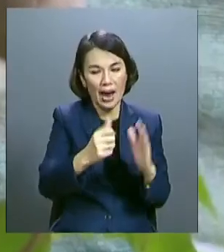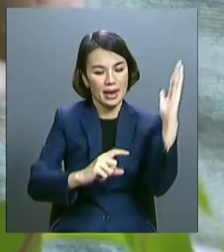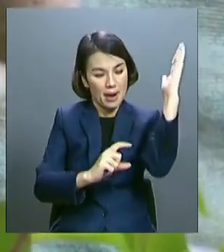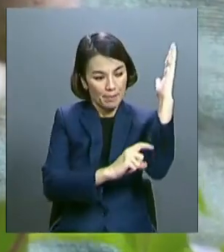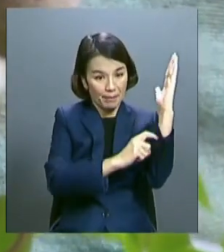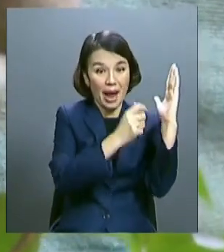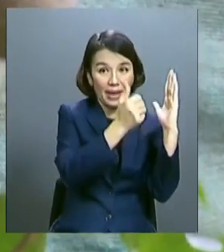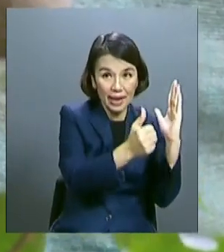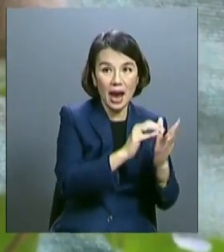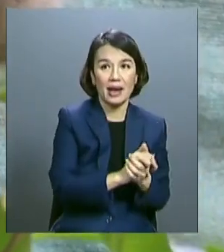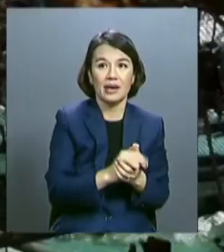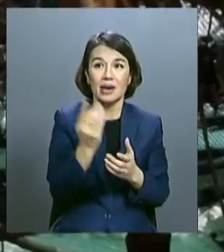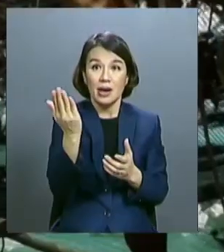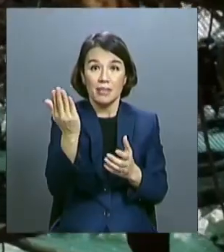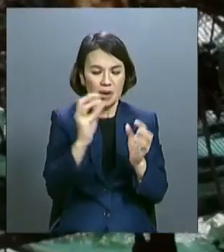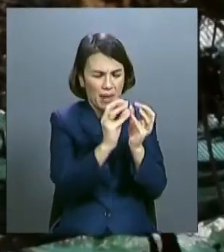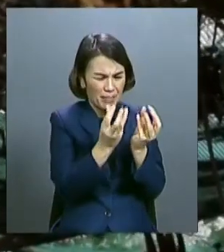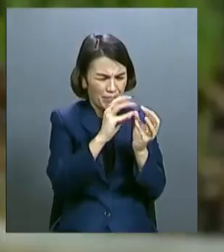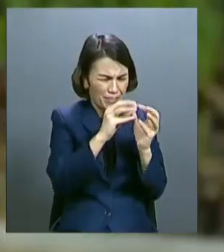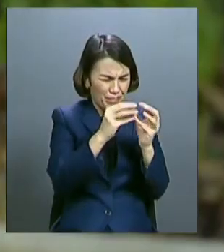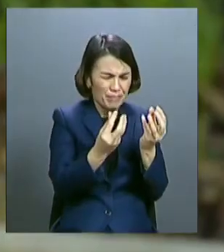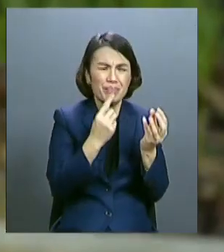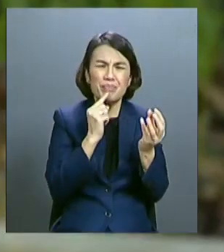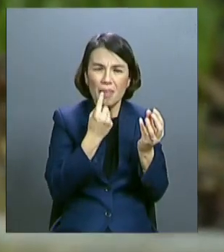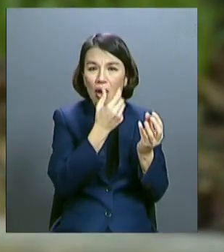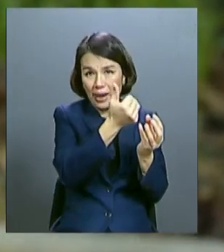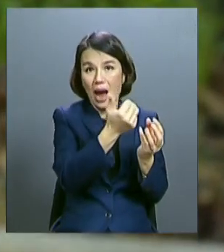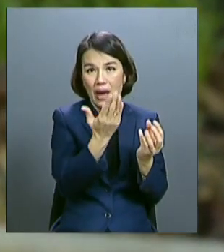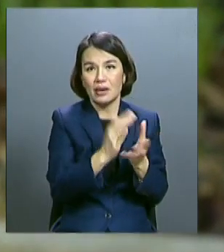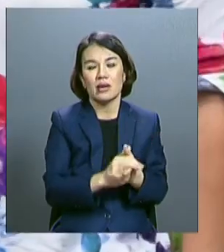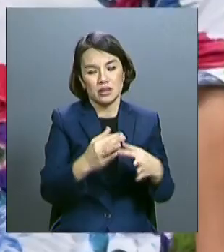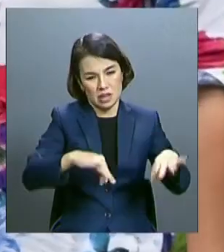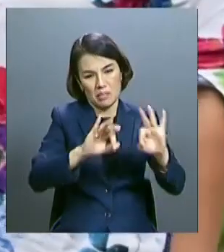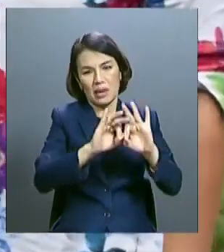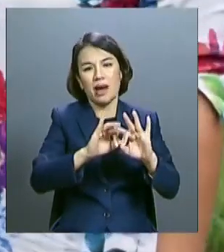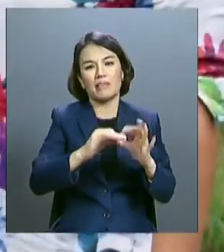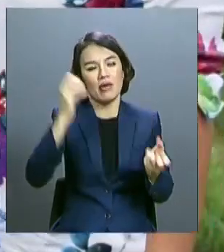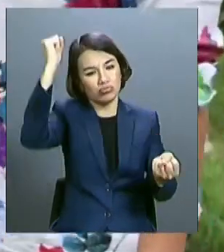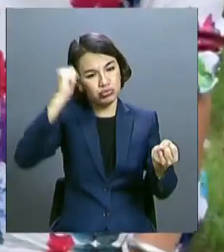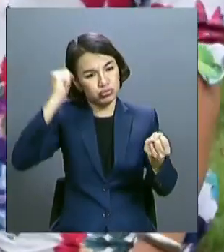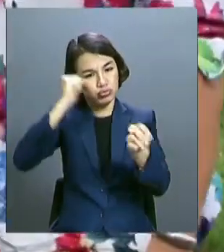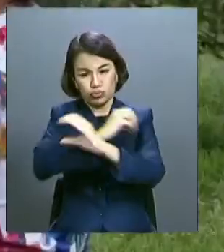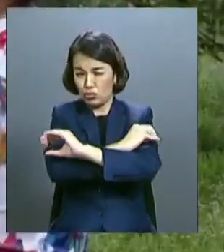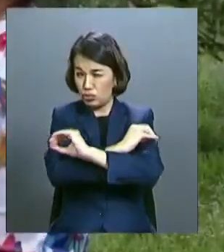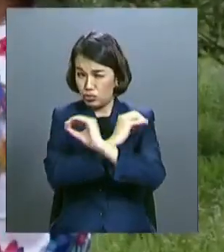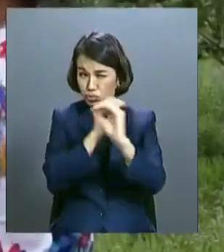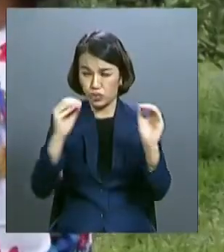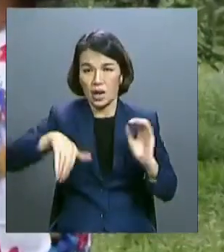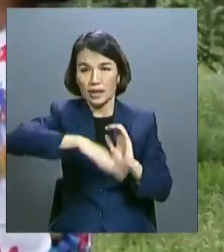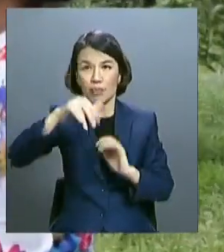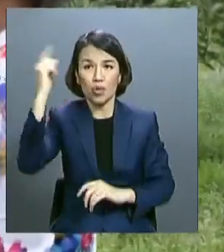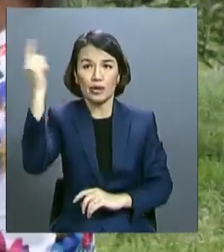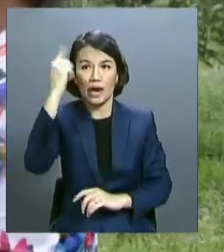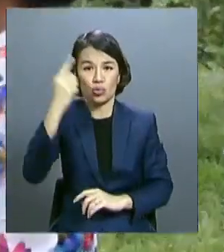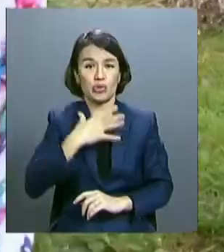สเป็นส่วนผสมผสานที่สำคัญไม่ใช้สารเคมีจนทำให้ได้รับความนิยมอย่างมากจากนักท่องเที่ยว